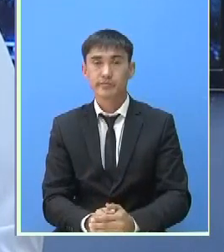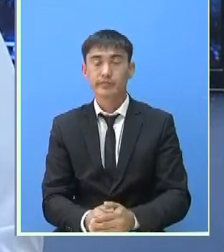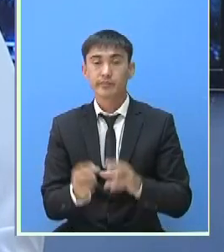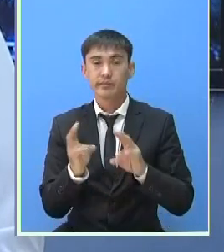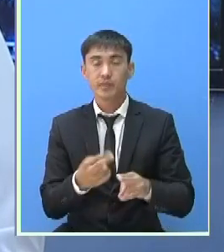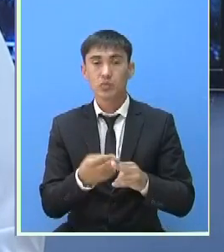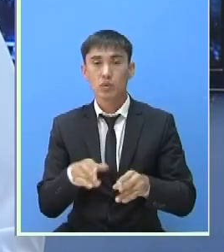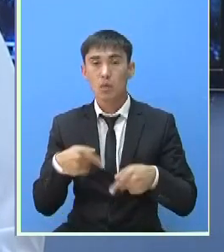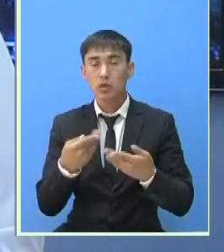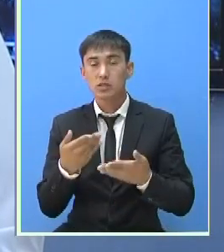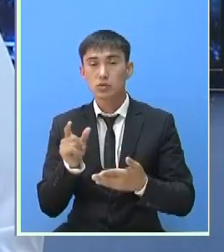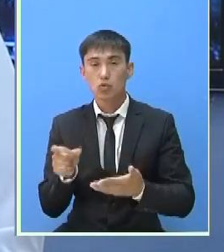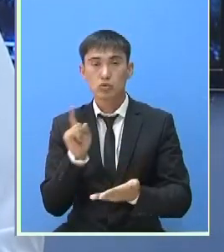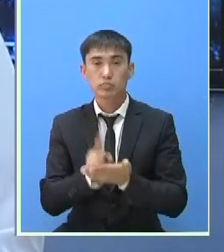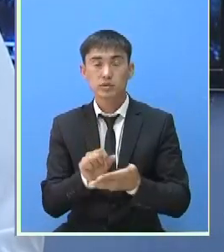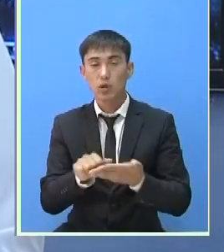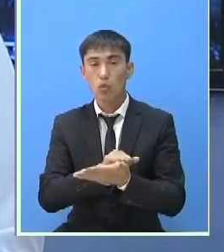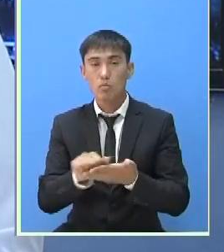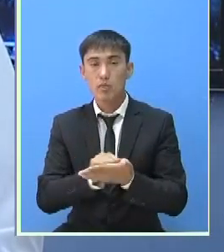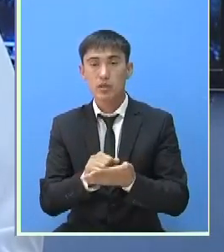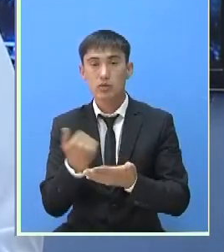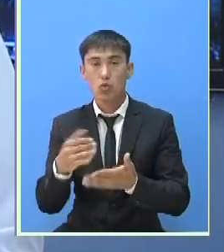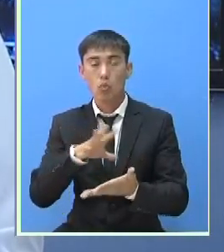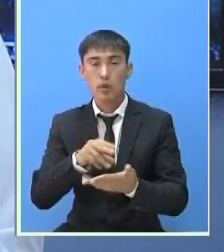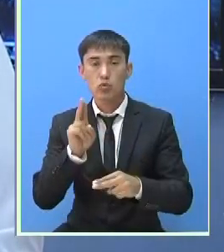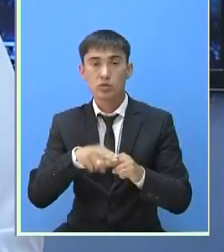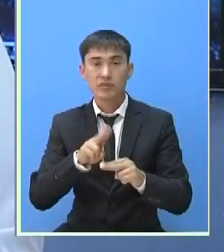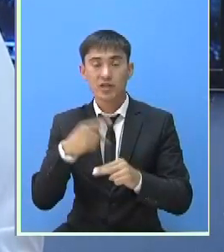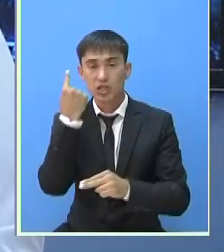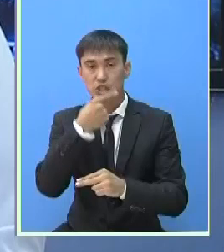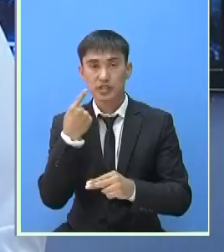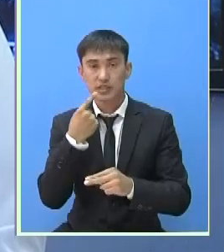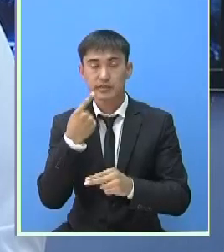Потерпевший, который обратился, он должен приложить документы, то есть копию удостоверения личности,